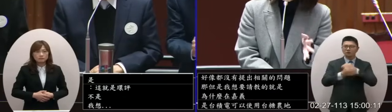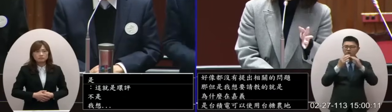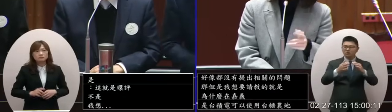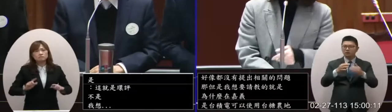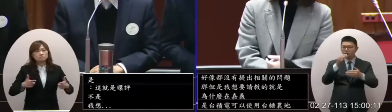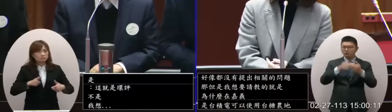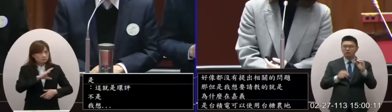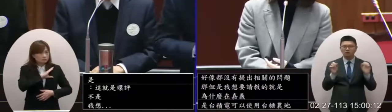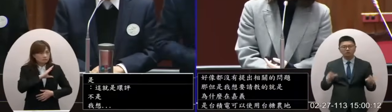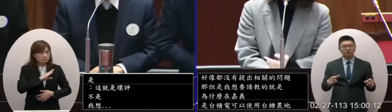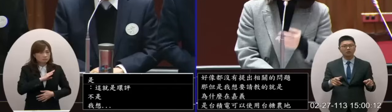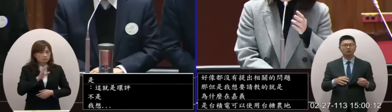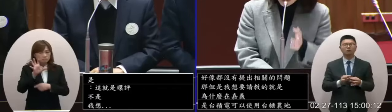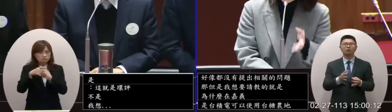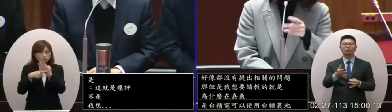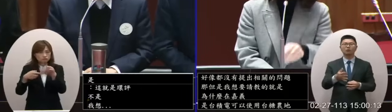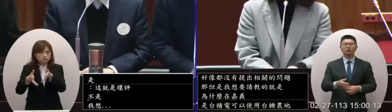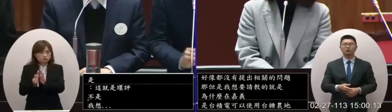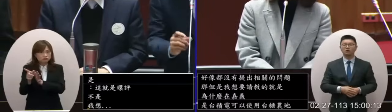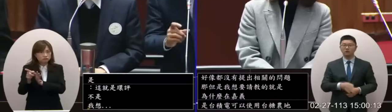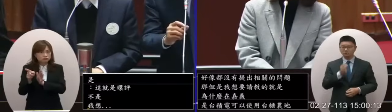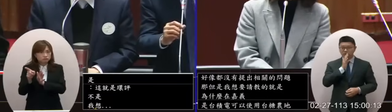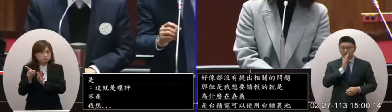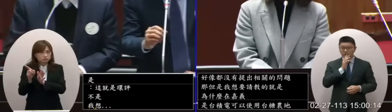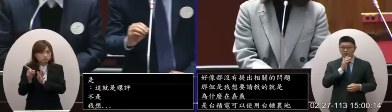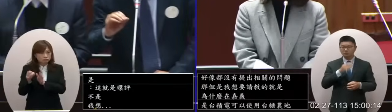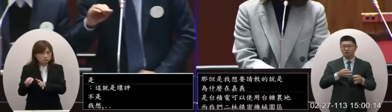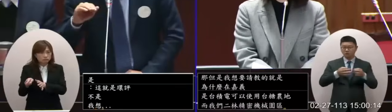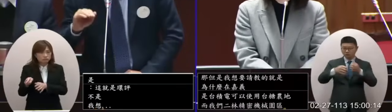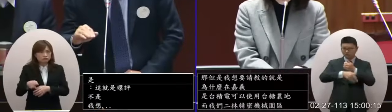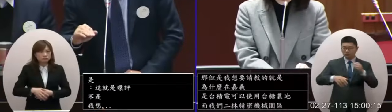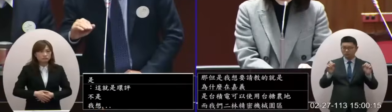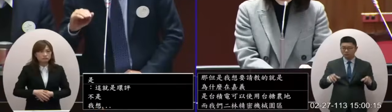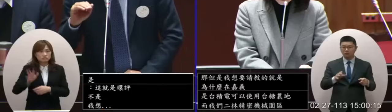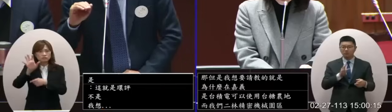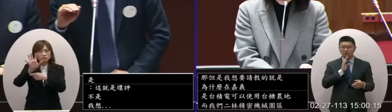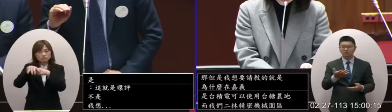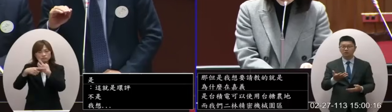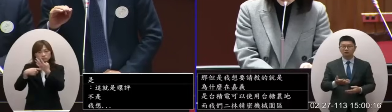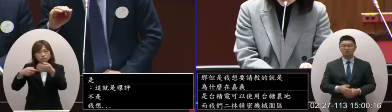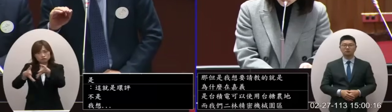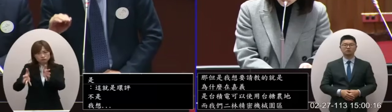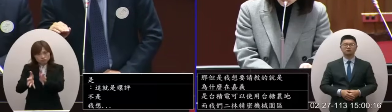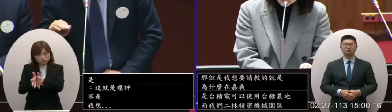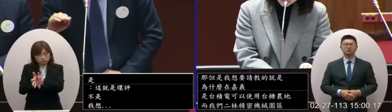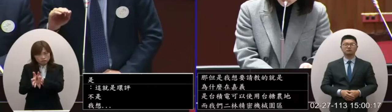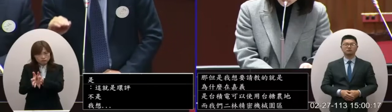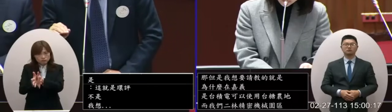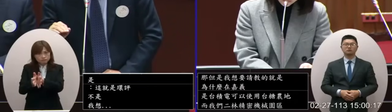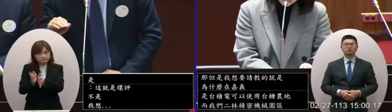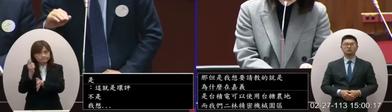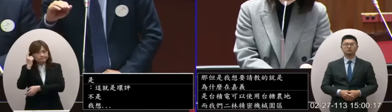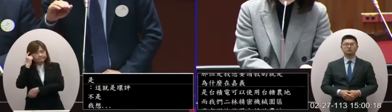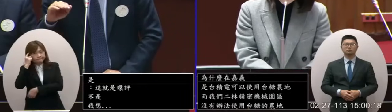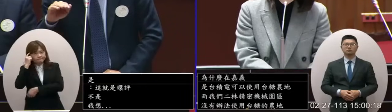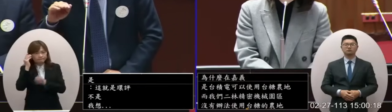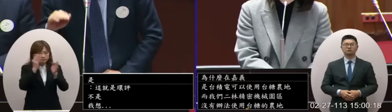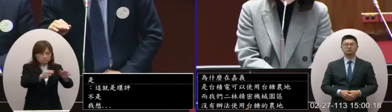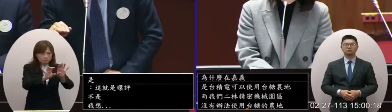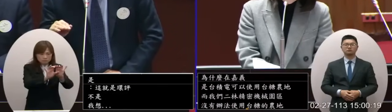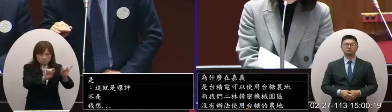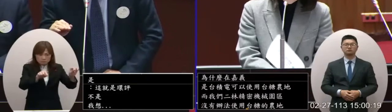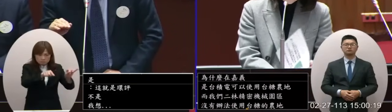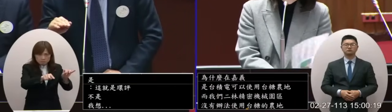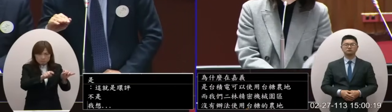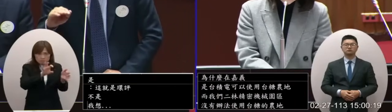是， 以农业部来讲， 还是产业不同？ 我们以农业部来讲，我们是针对土地本身的一个